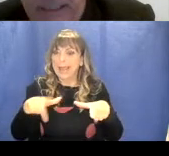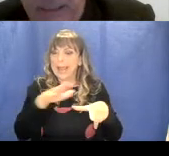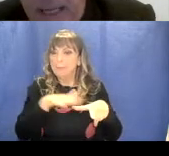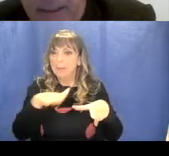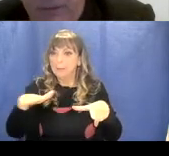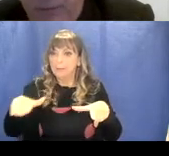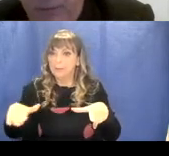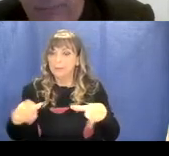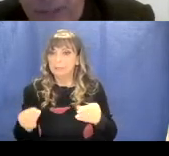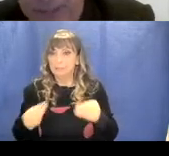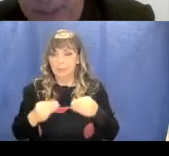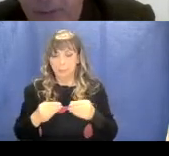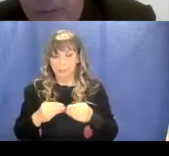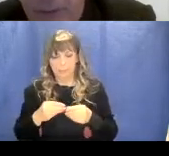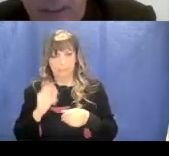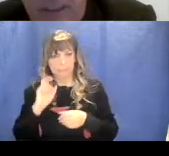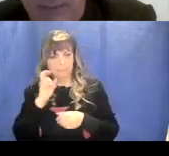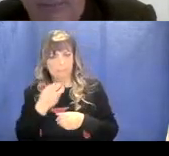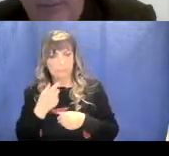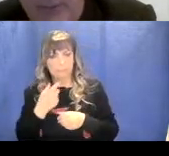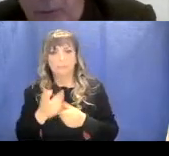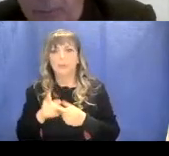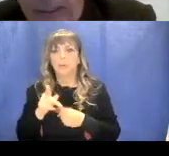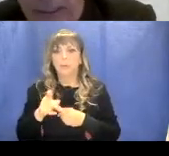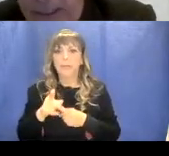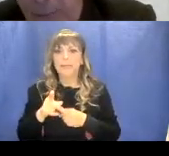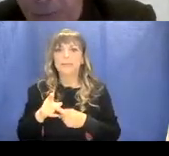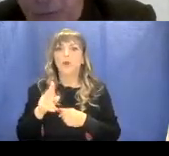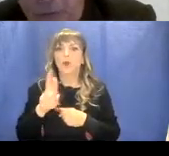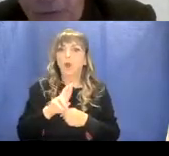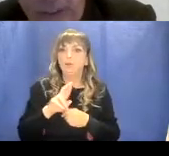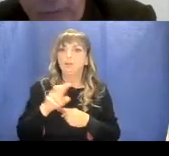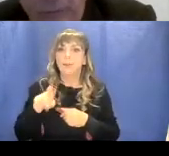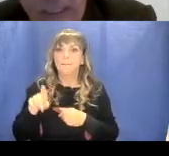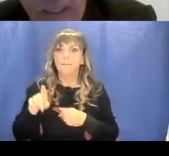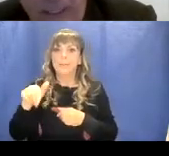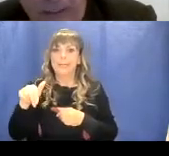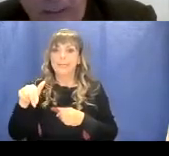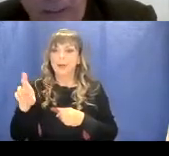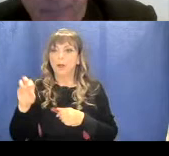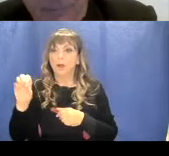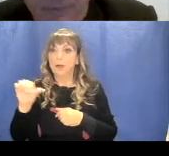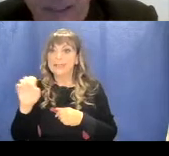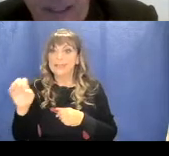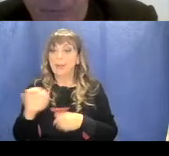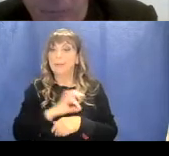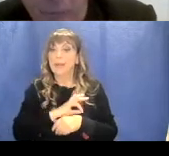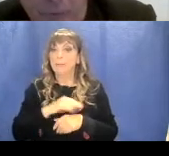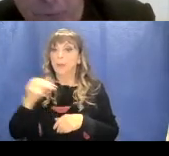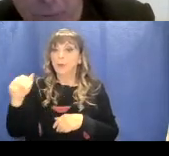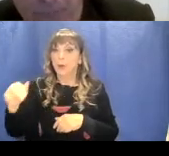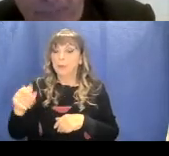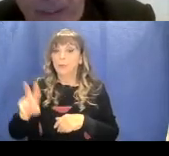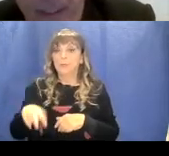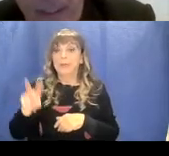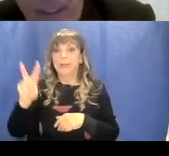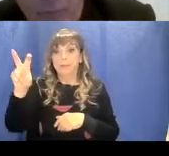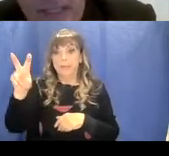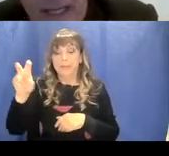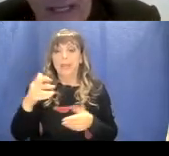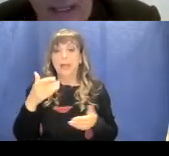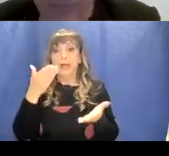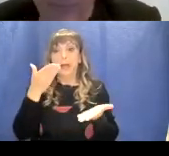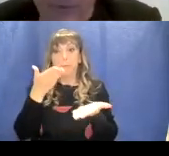matematico e fisico premio nobel l'anno scorso nel 2020 che ha proposto di